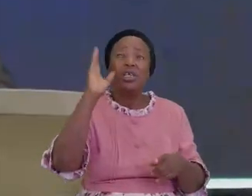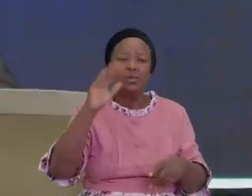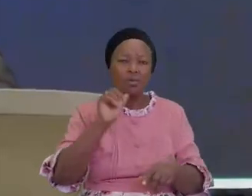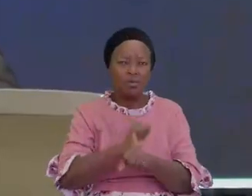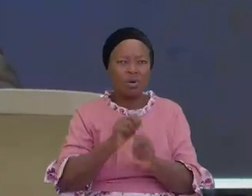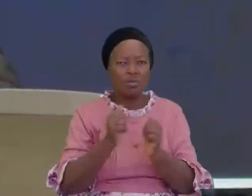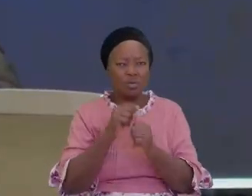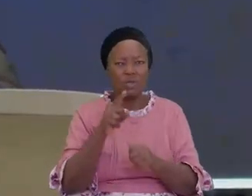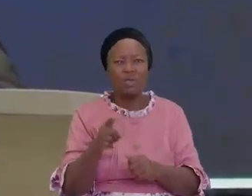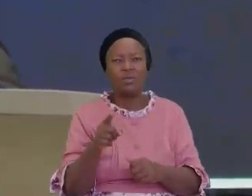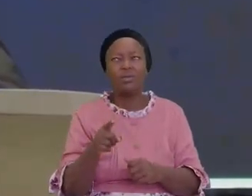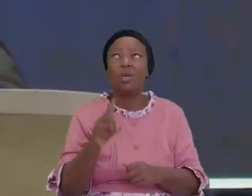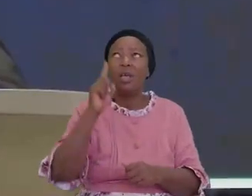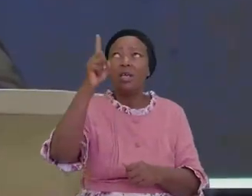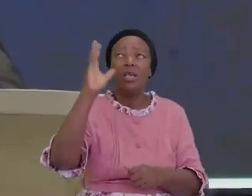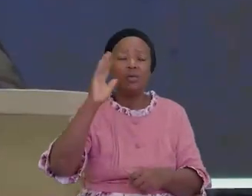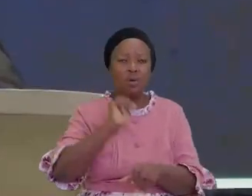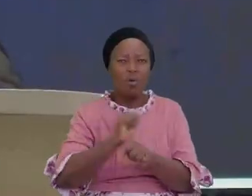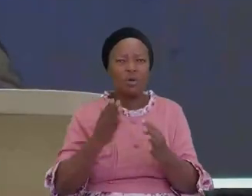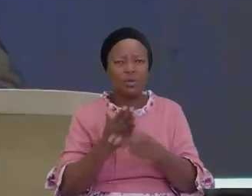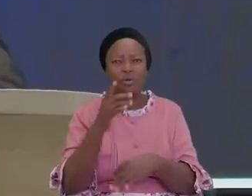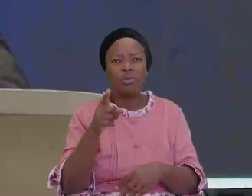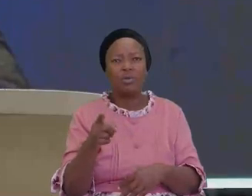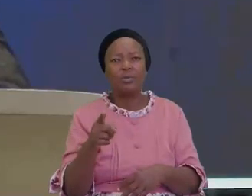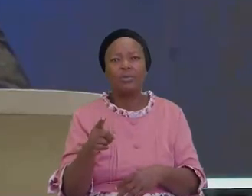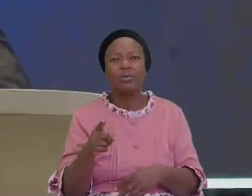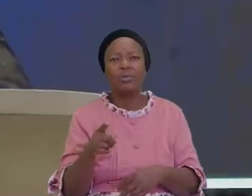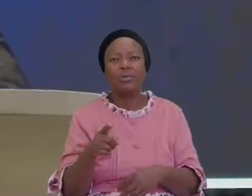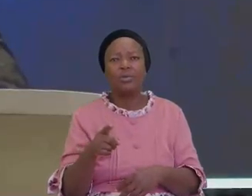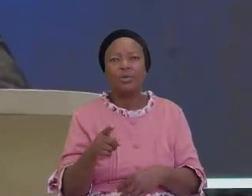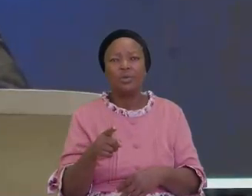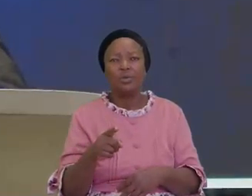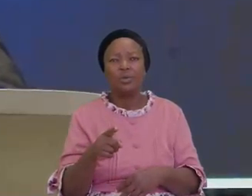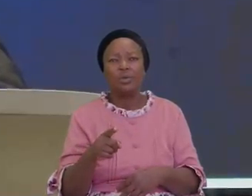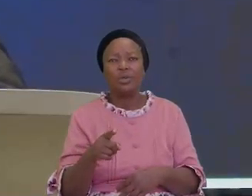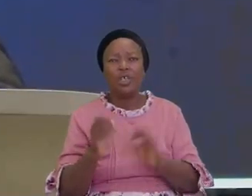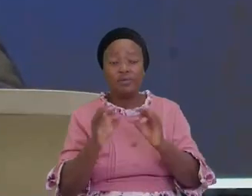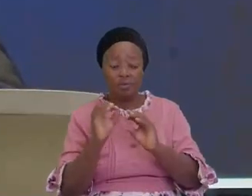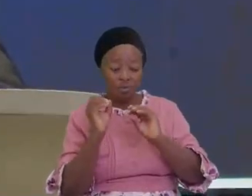Il va agir avec toi. Il va agir à travers toi.